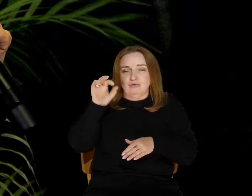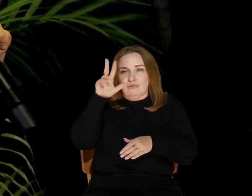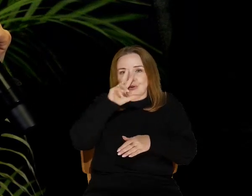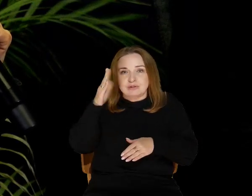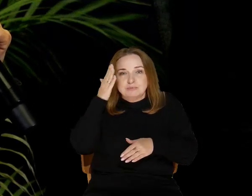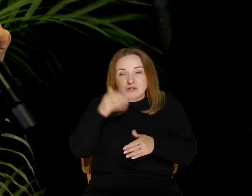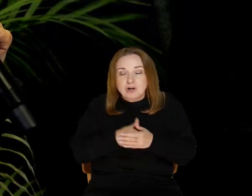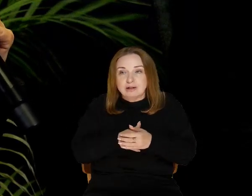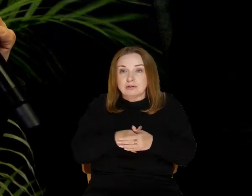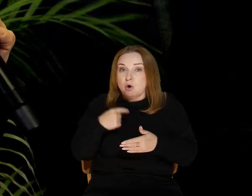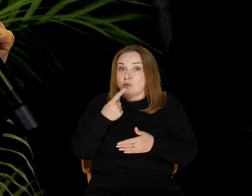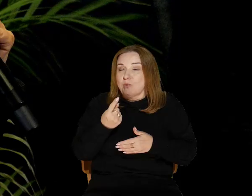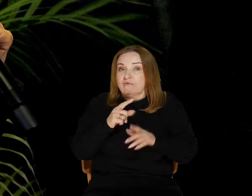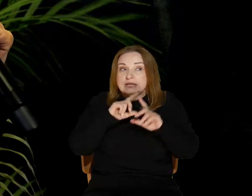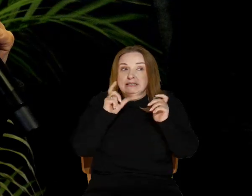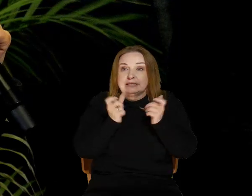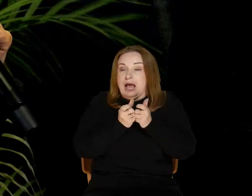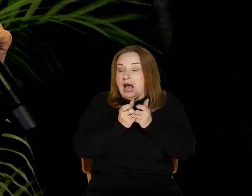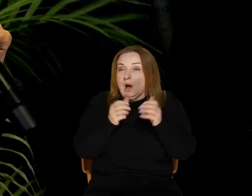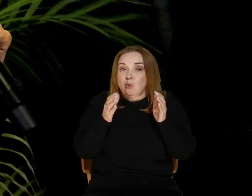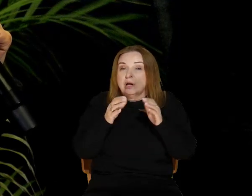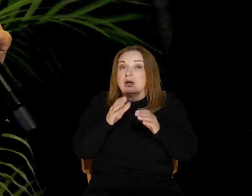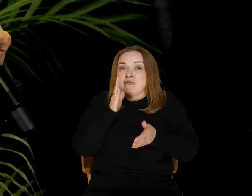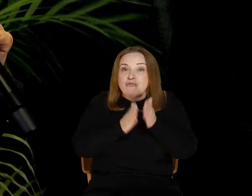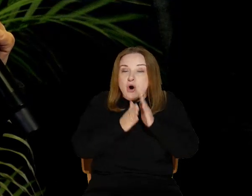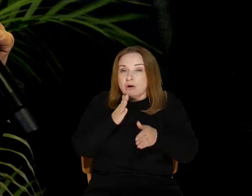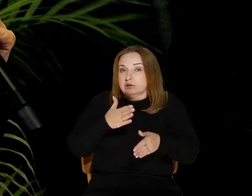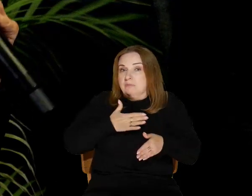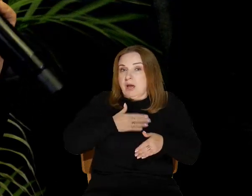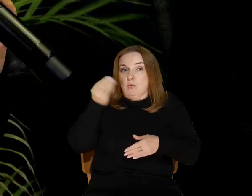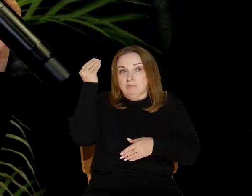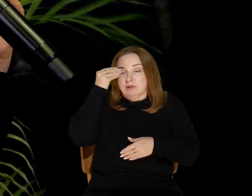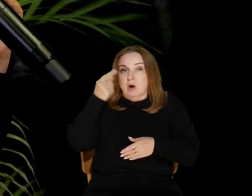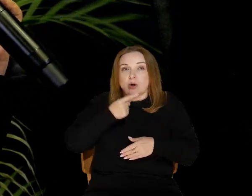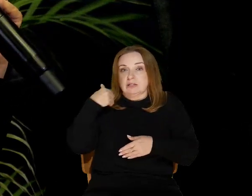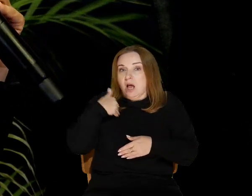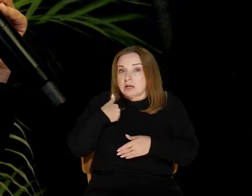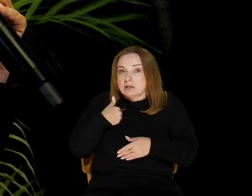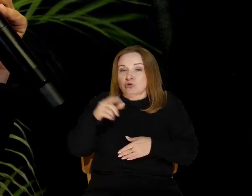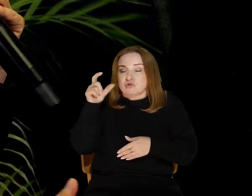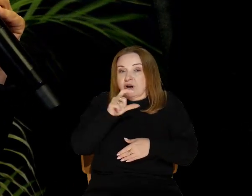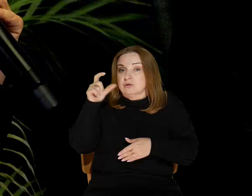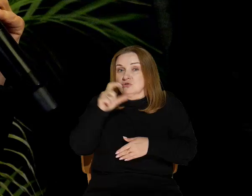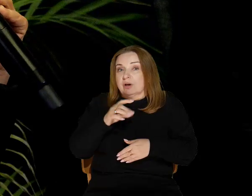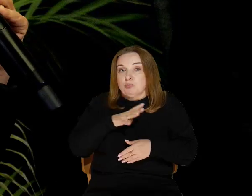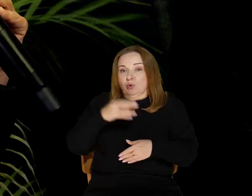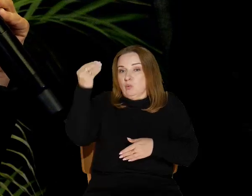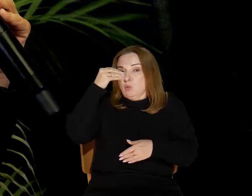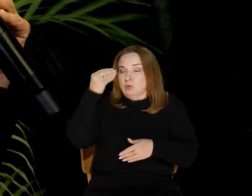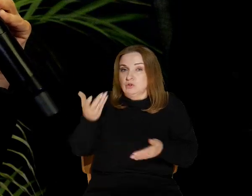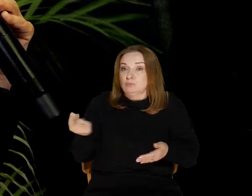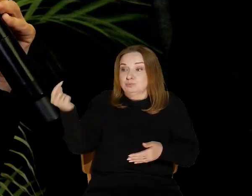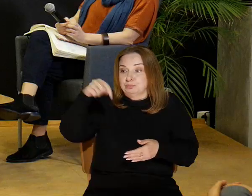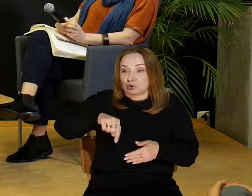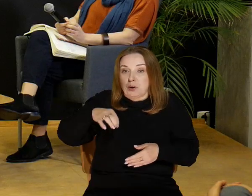całą okupację miałam w każdy czwartek naukę angielskiego. Przychodziła do mnie pani i ja miałam lekcję